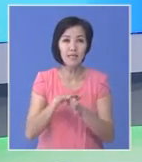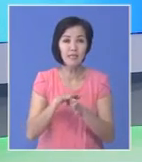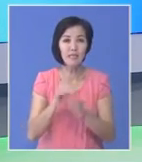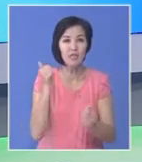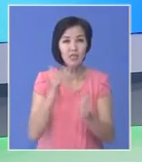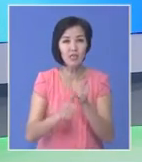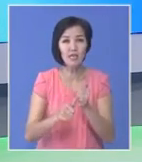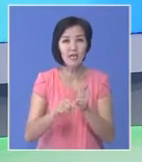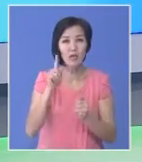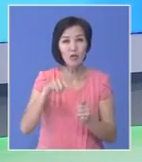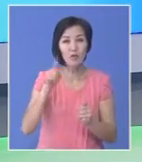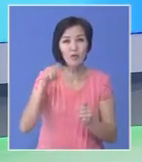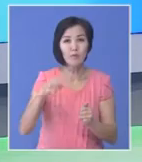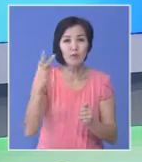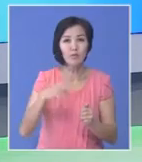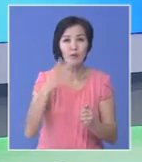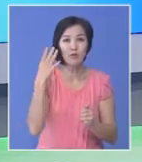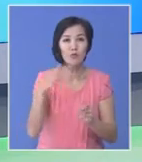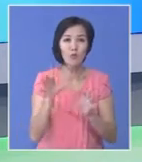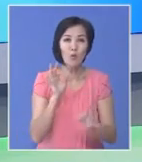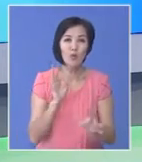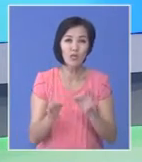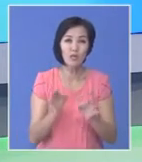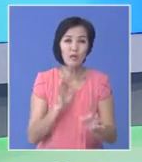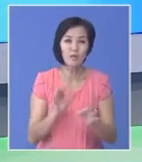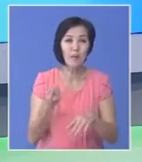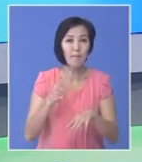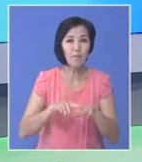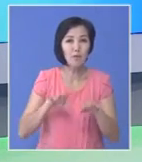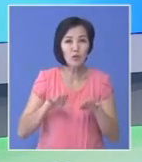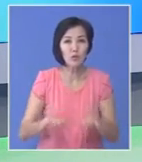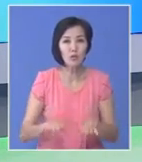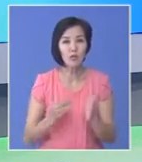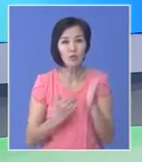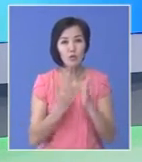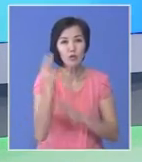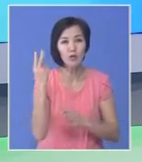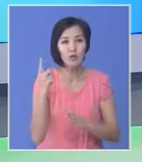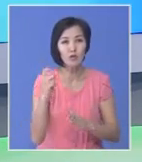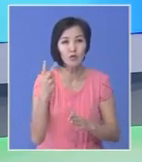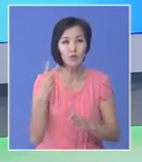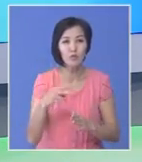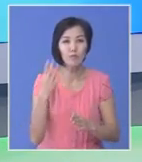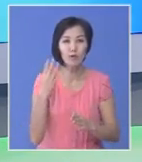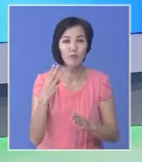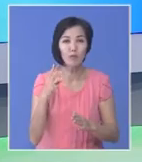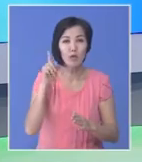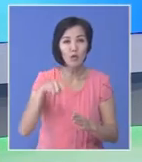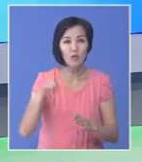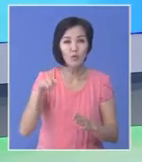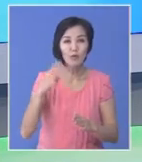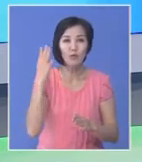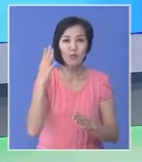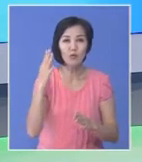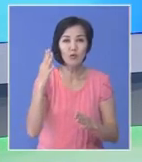номер 24-ші мектеп орташа бал көрсеткіші бойынша бірінші орында. Ал жоғары 123 балды номер 4-ші мектептің